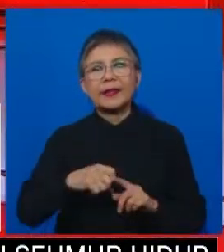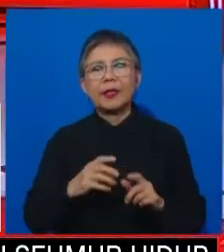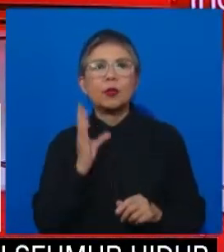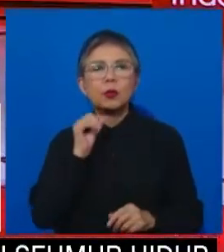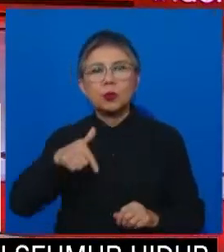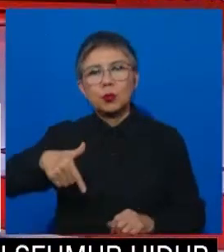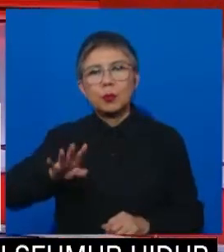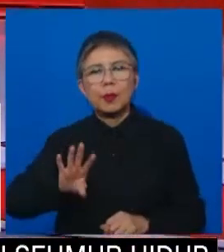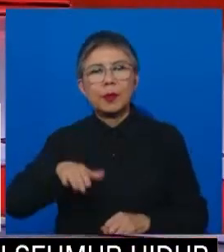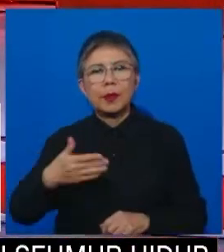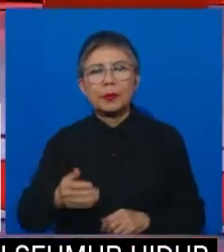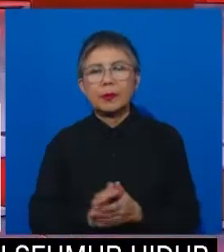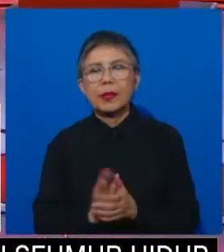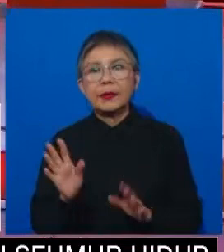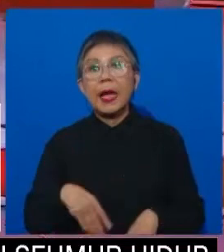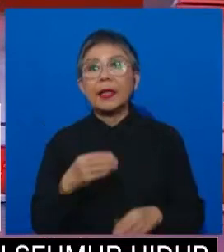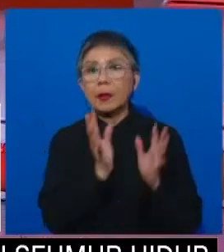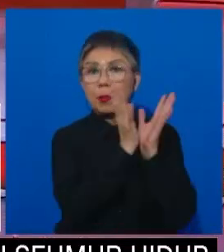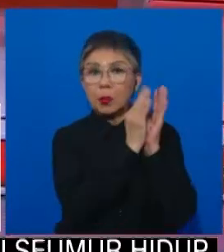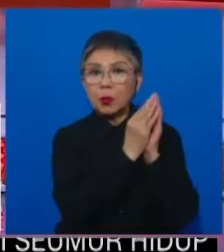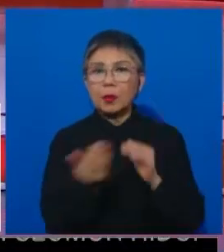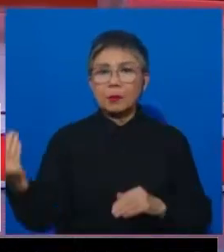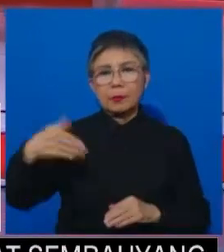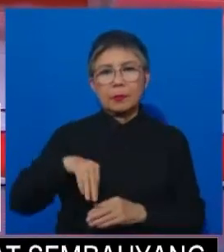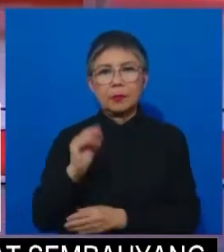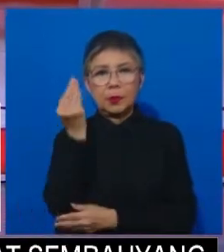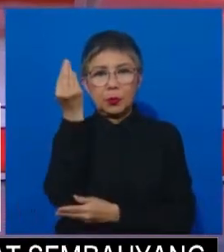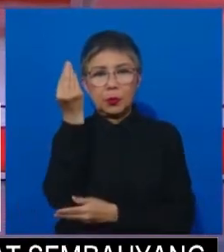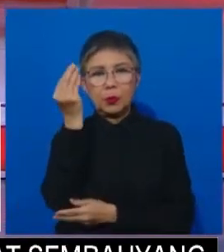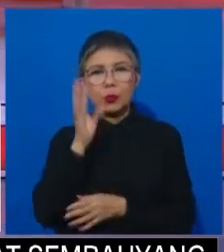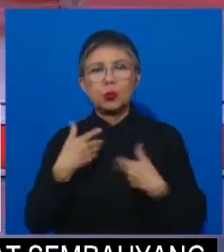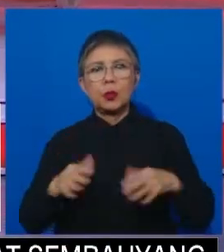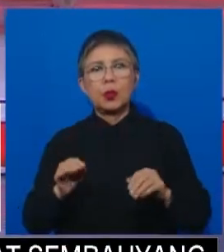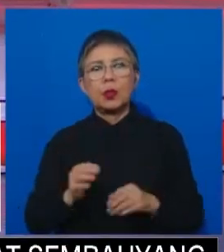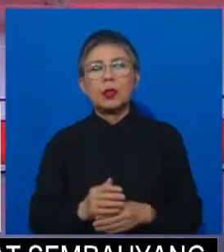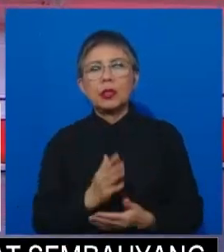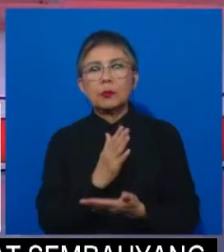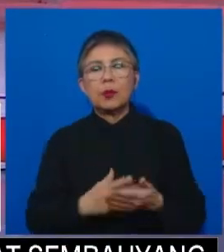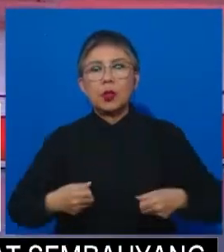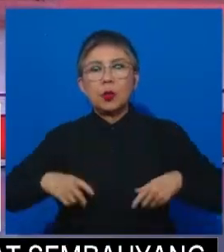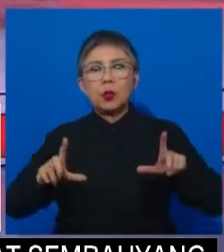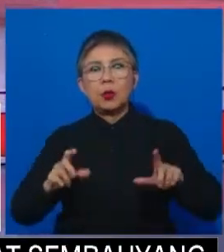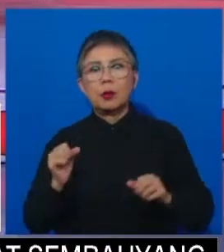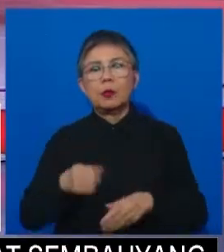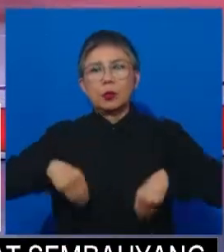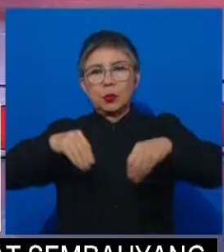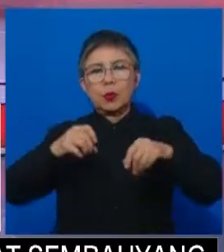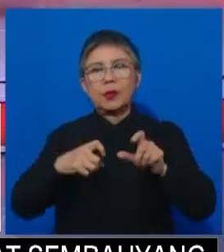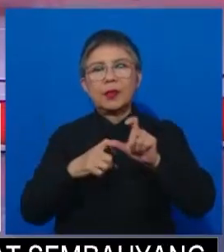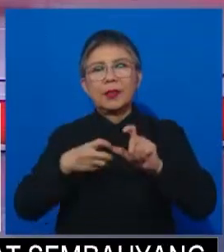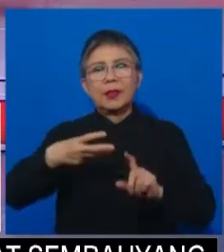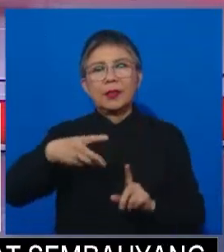74 tahun, warga Indramayu yang merantau ke Jakarta dan lebih dari separuh hidupnya untuk berjualan sekoteng.